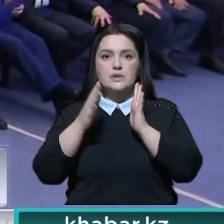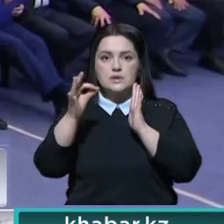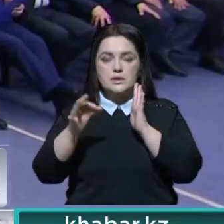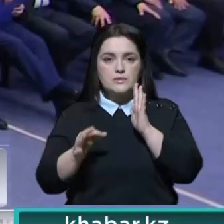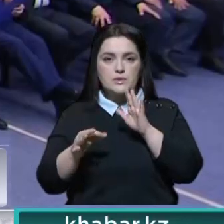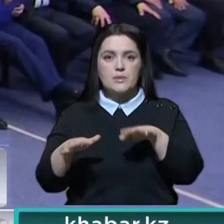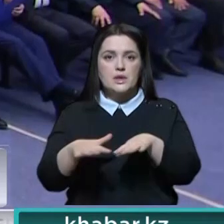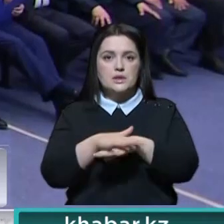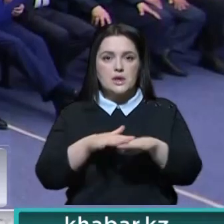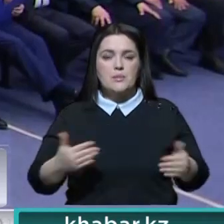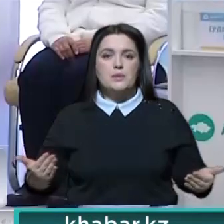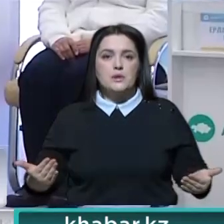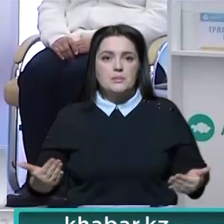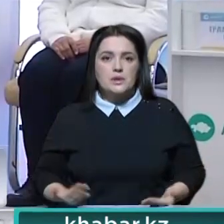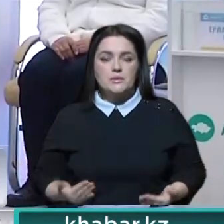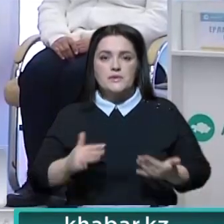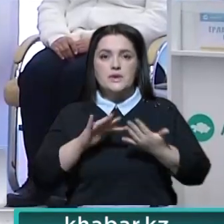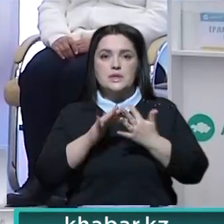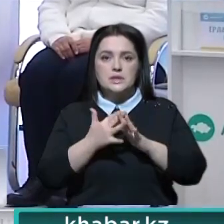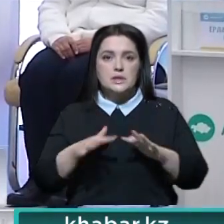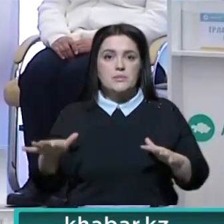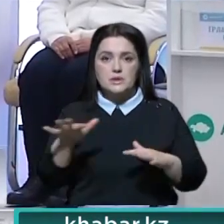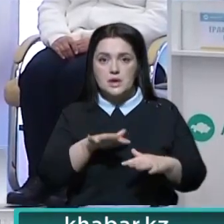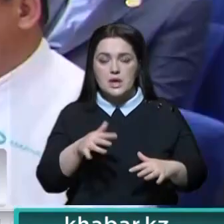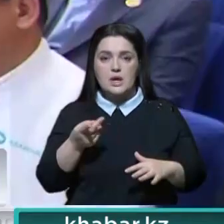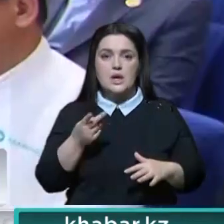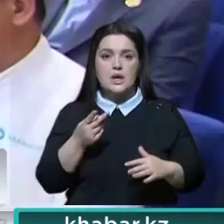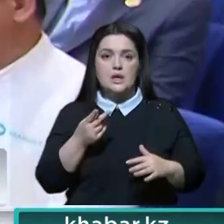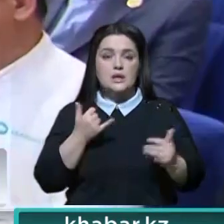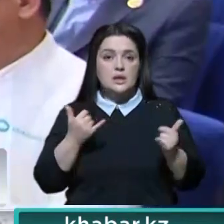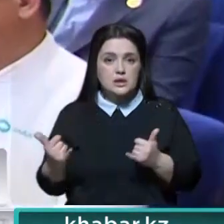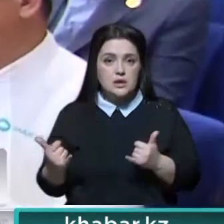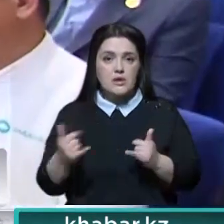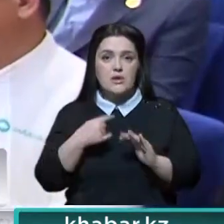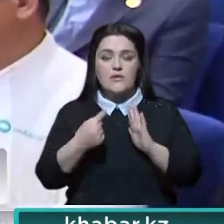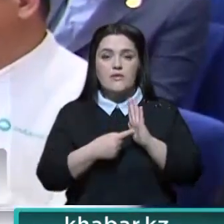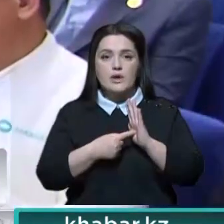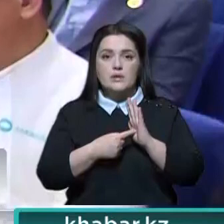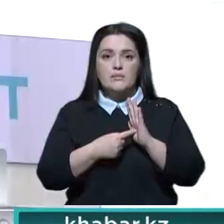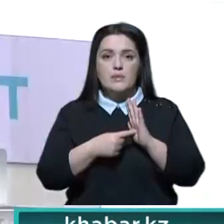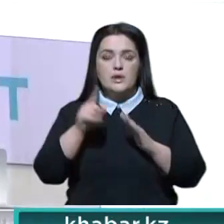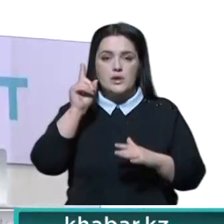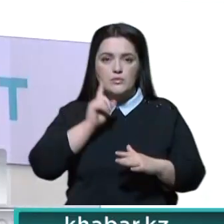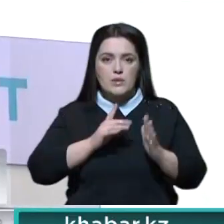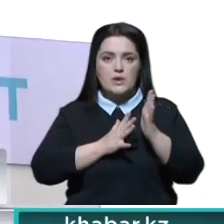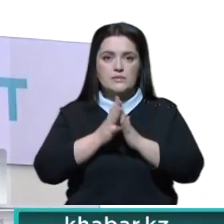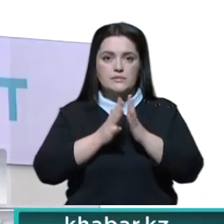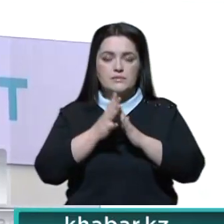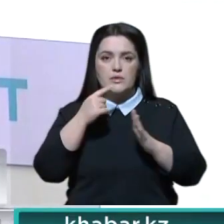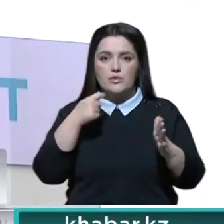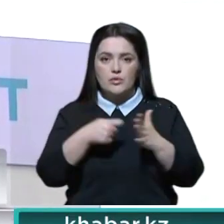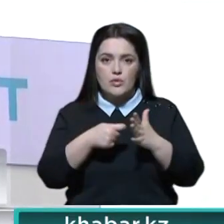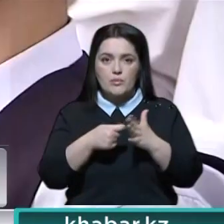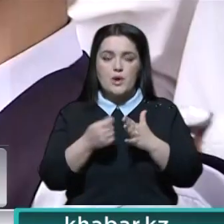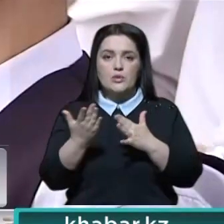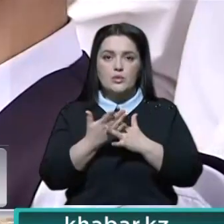что 85% населения региона проживает в сельской местности. Поэтому для них особенно актуален вопрос доступности пастбища, а